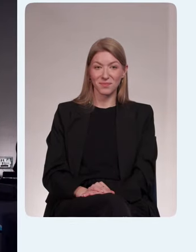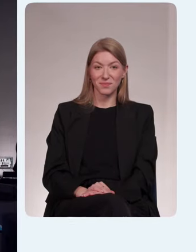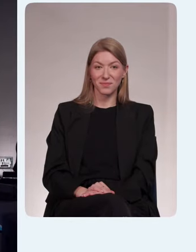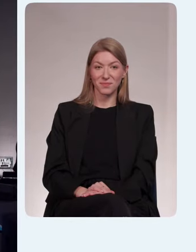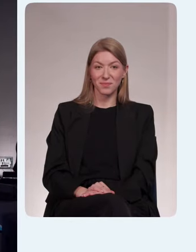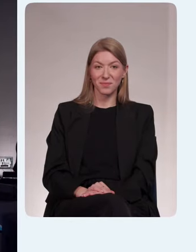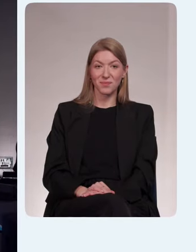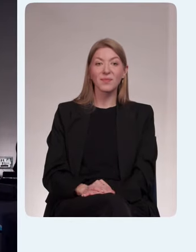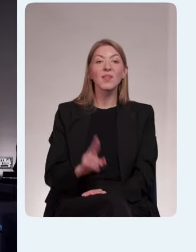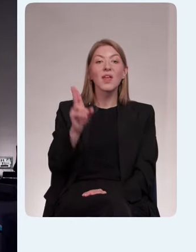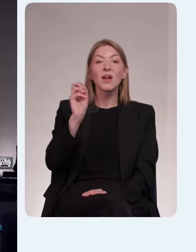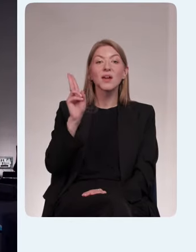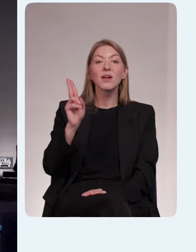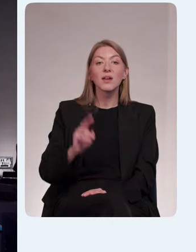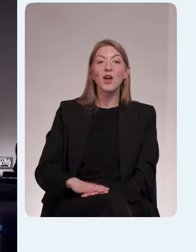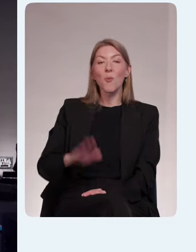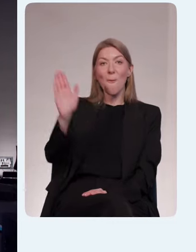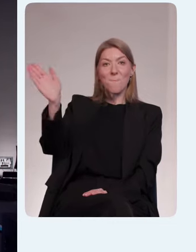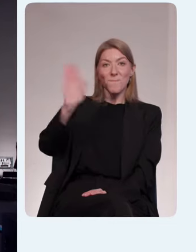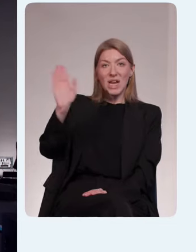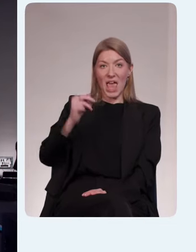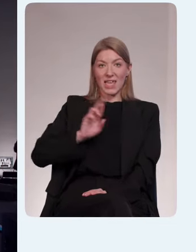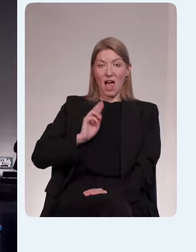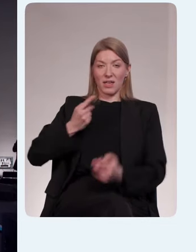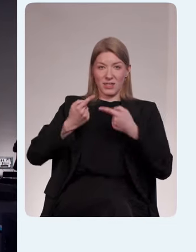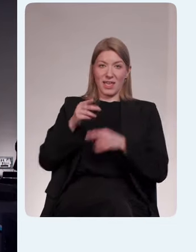А как сказать «я киборг» на языке жестов?